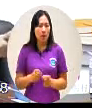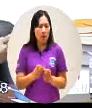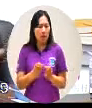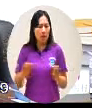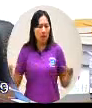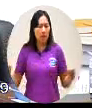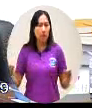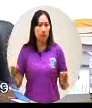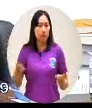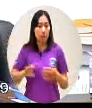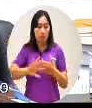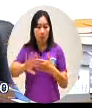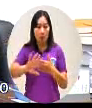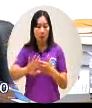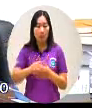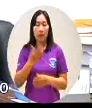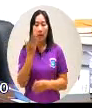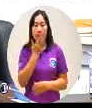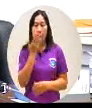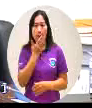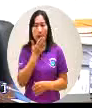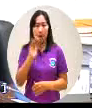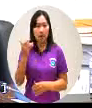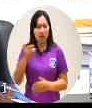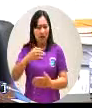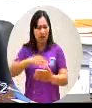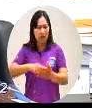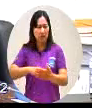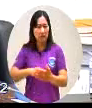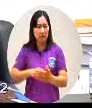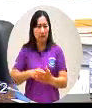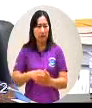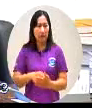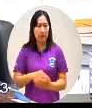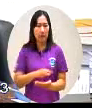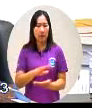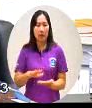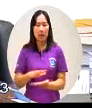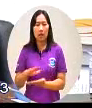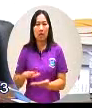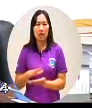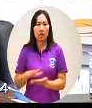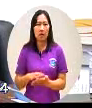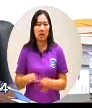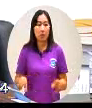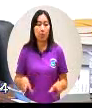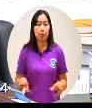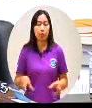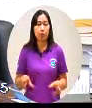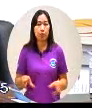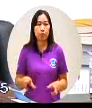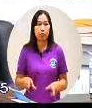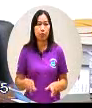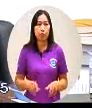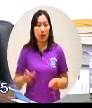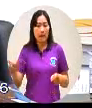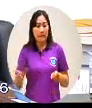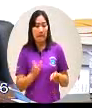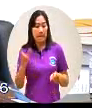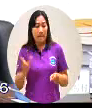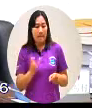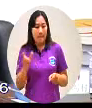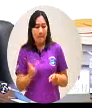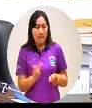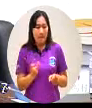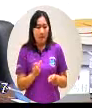部放安尼吼，即所有的外客吼，黄昏啊到吼，特别是台风天要来的时阵吼，迄个气氛真